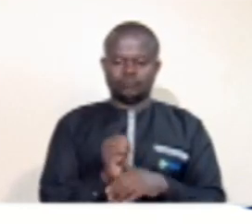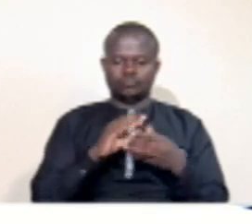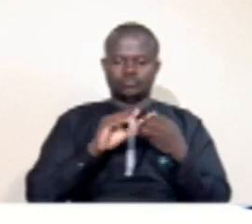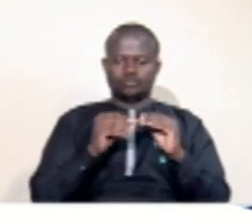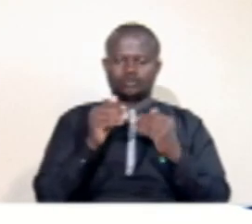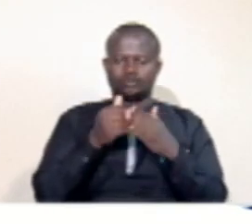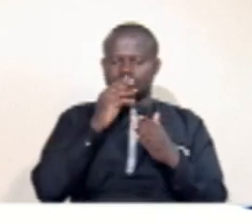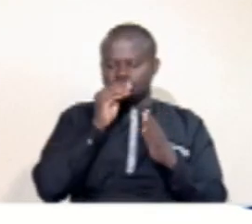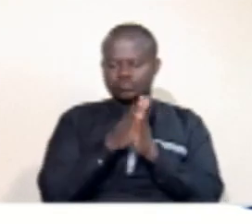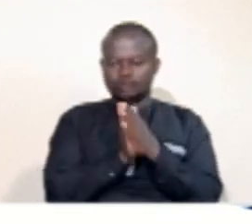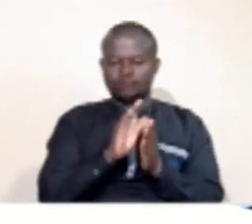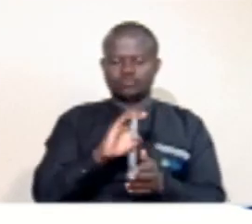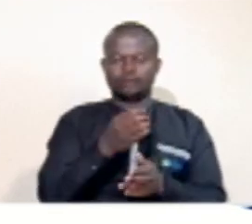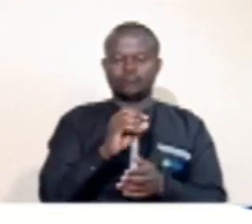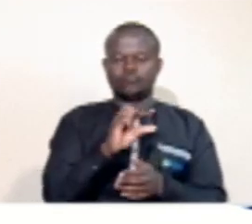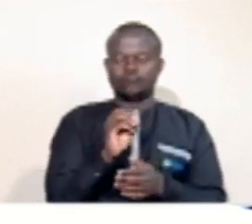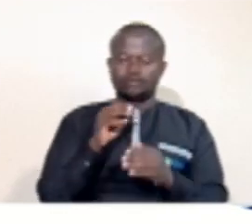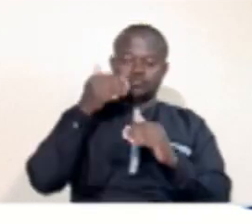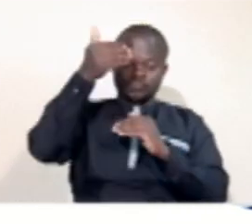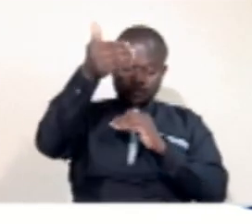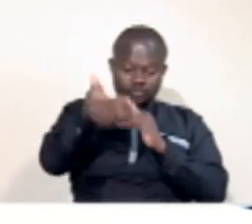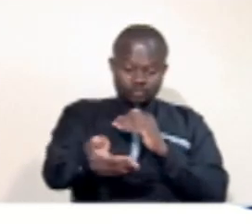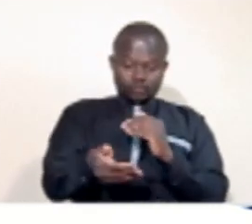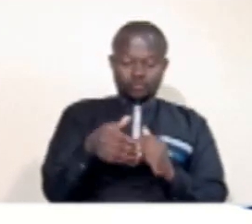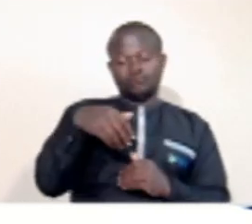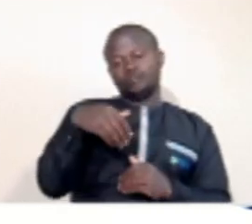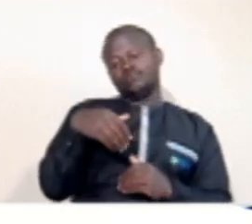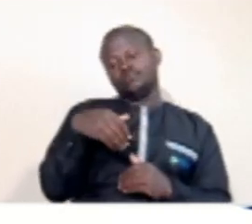Inkuru ivuga ku mateka ya CHOGM turaza kwigarukaho mu kanya gato, mugenzi wacu